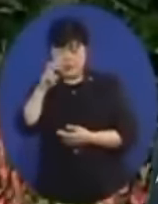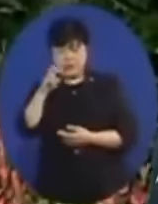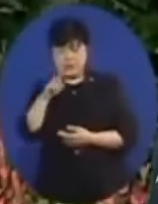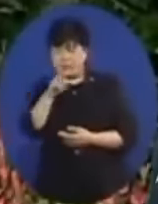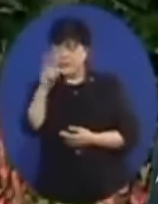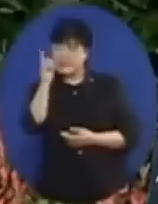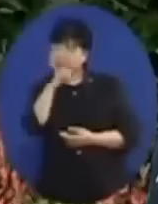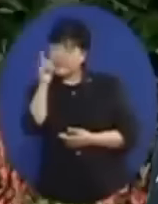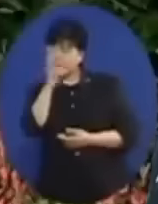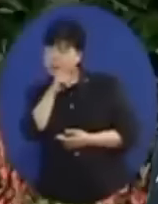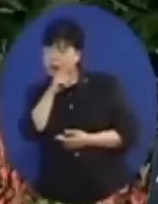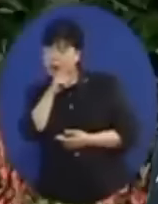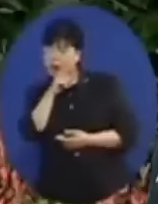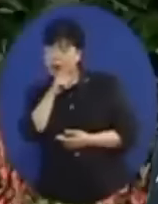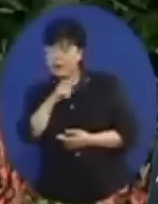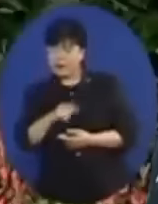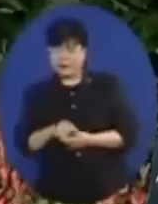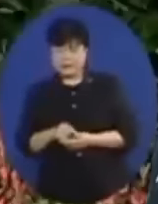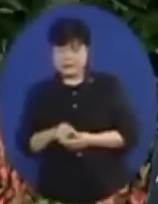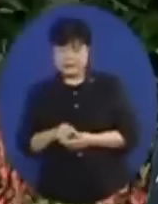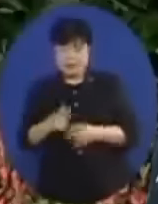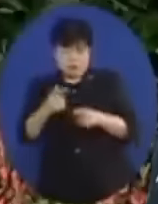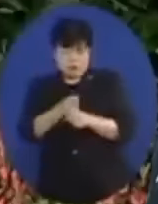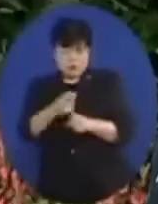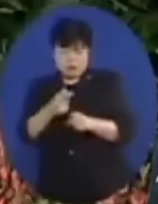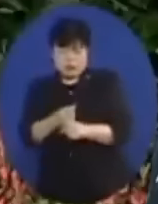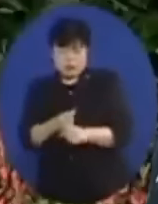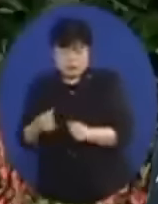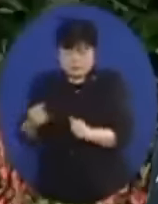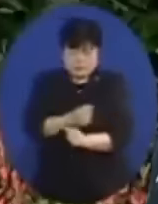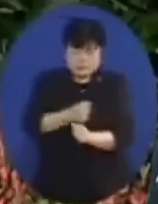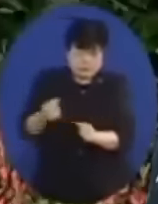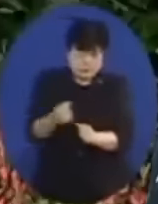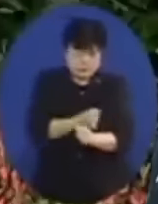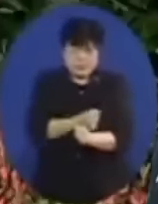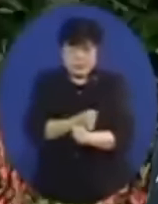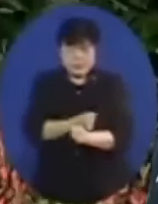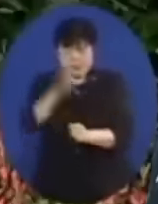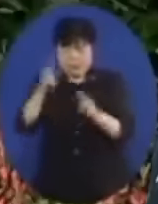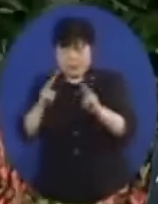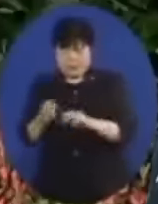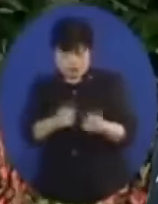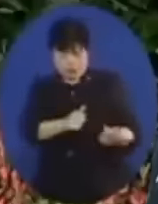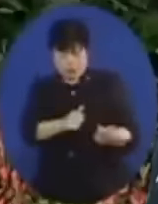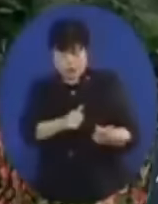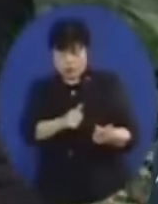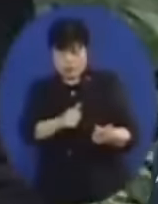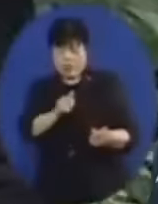저놈을 그냥 막 한 대 먹여보면 좋겠다, 벼락을 맞으면 좋겠다,